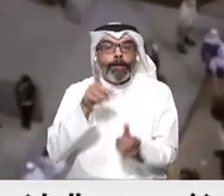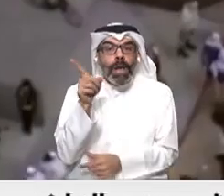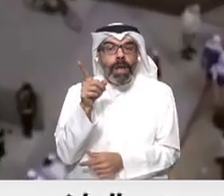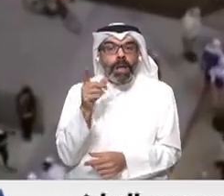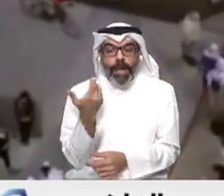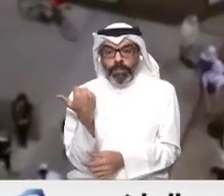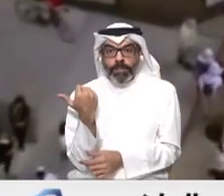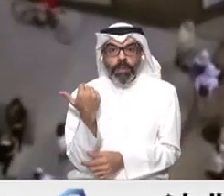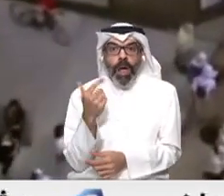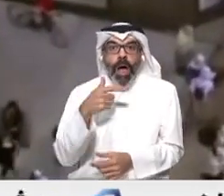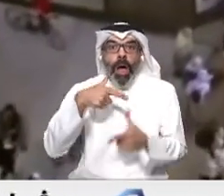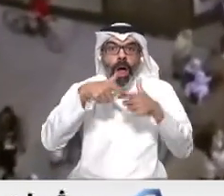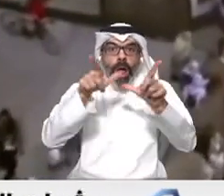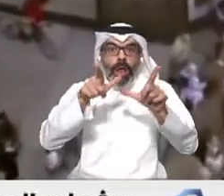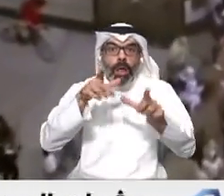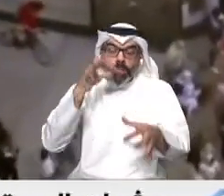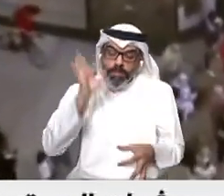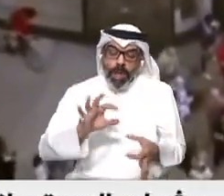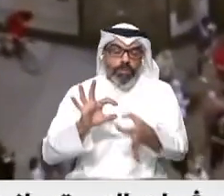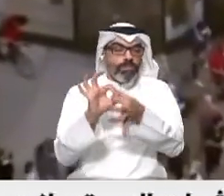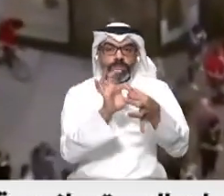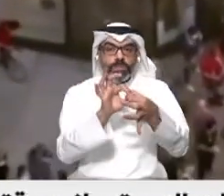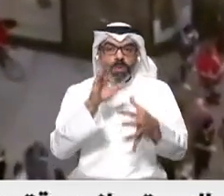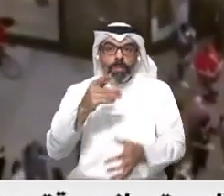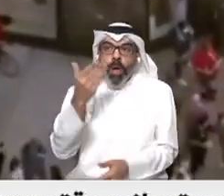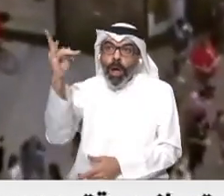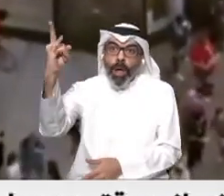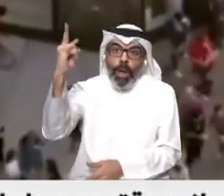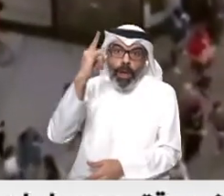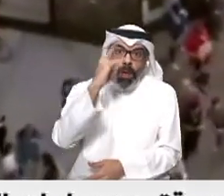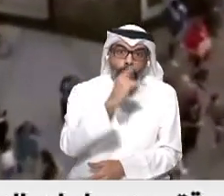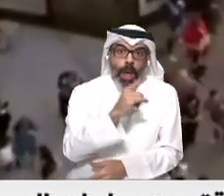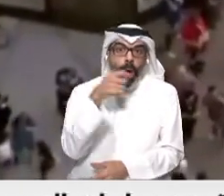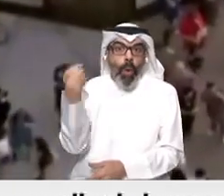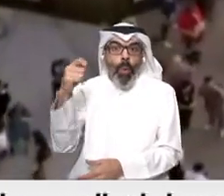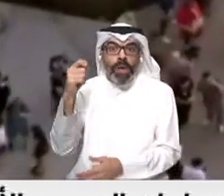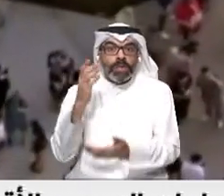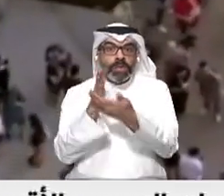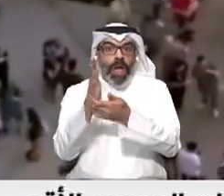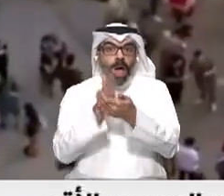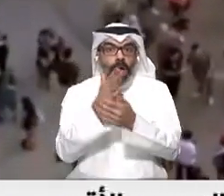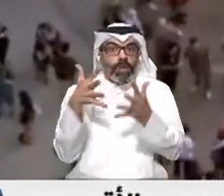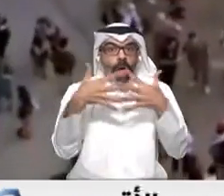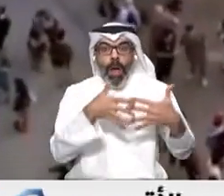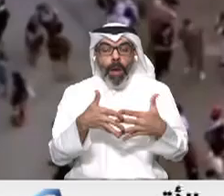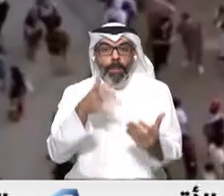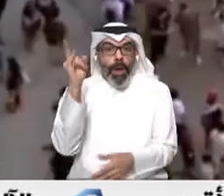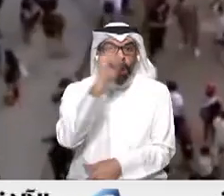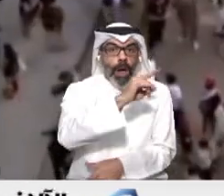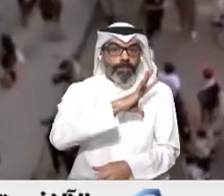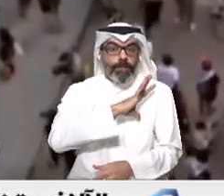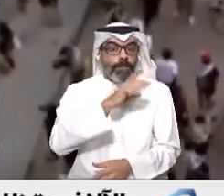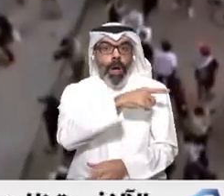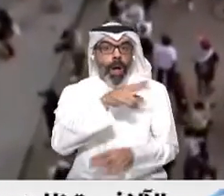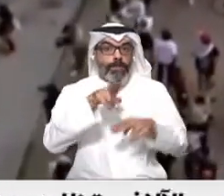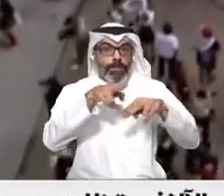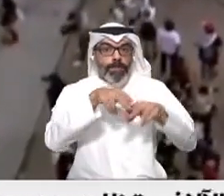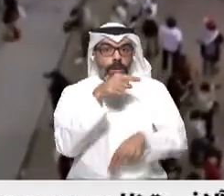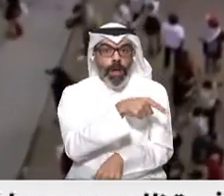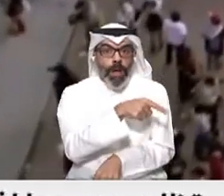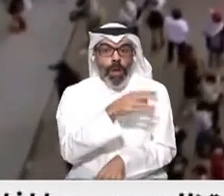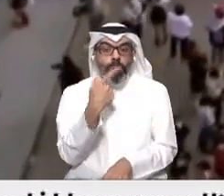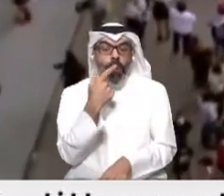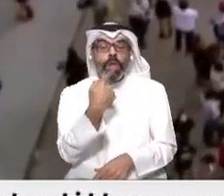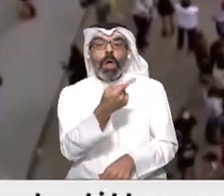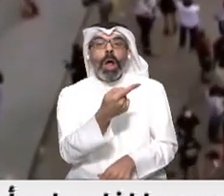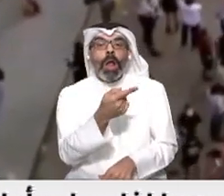الماضي. بالتأكيد نحن أمام زيارة يعني تعتبر من الزيارات المهمة والتي تبني على ما استقرئ خلال